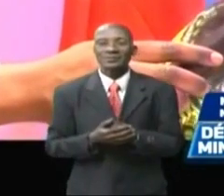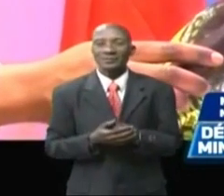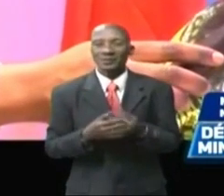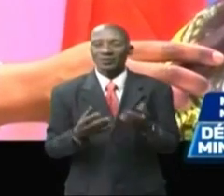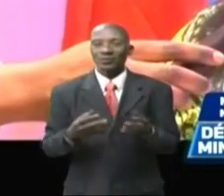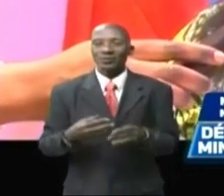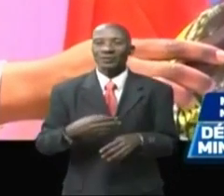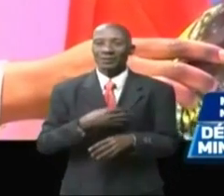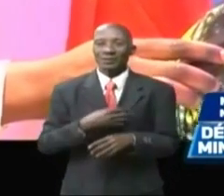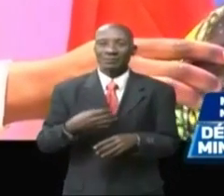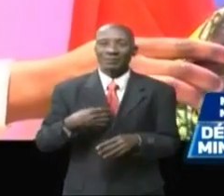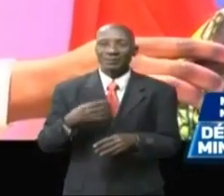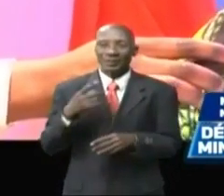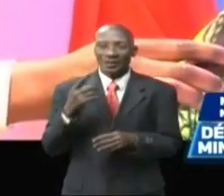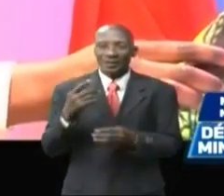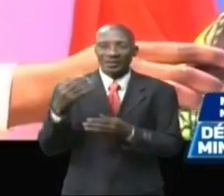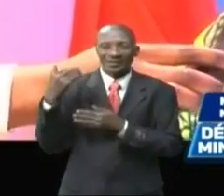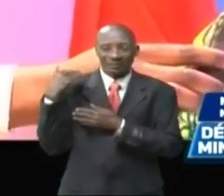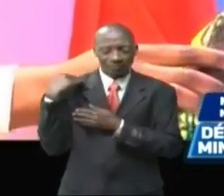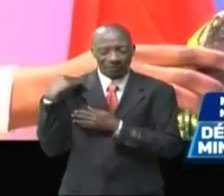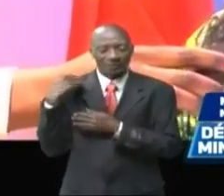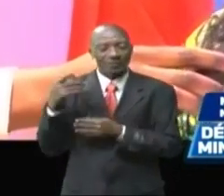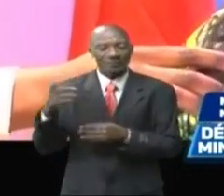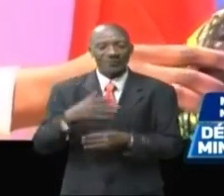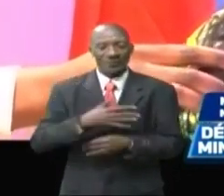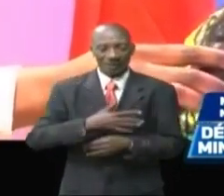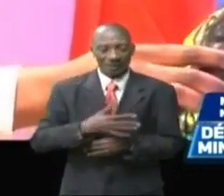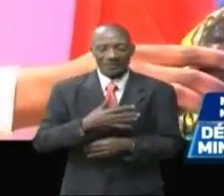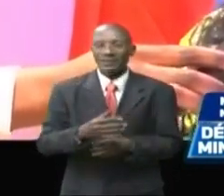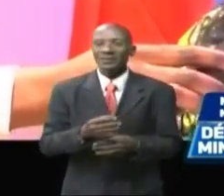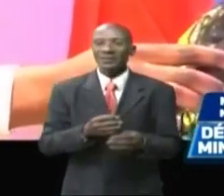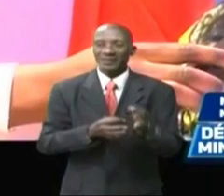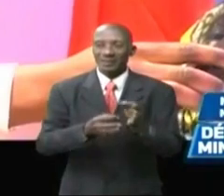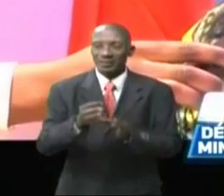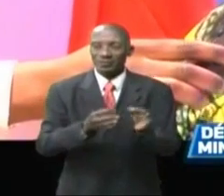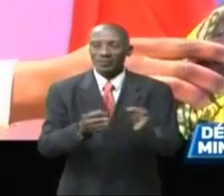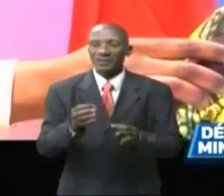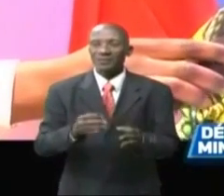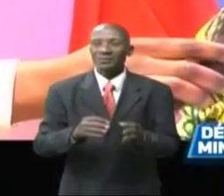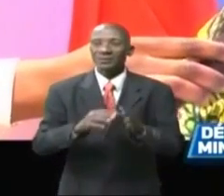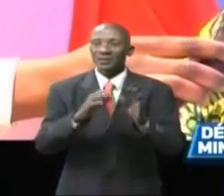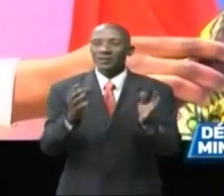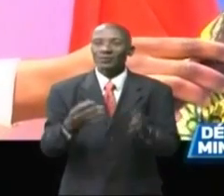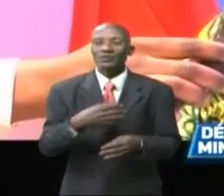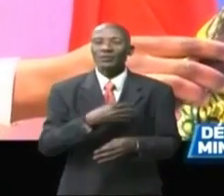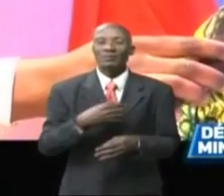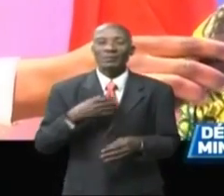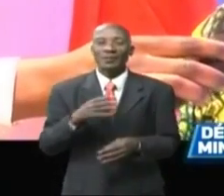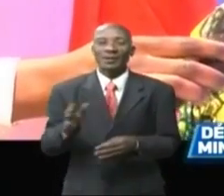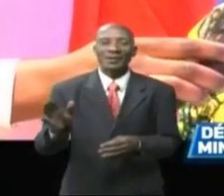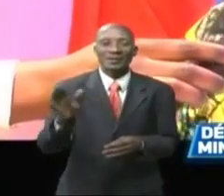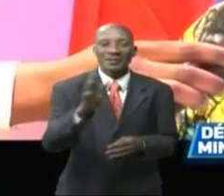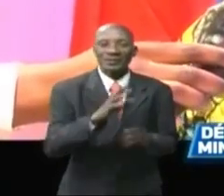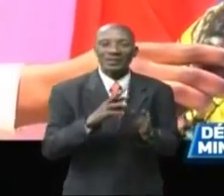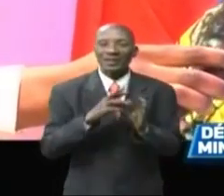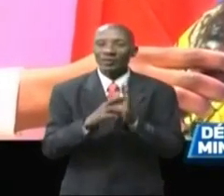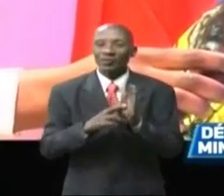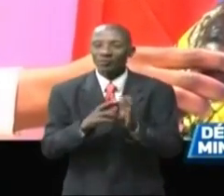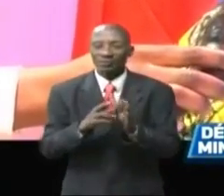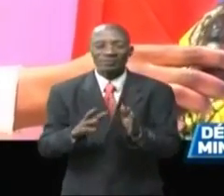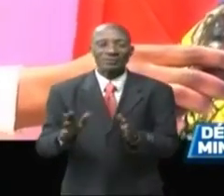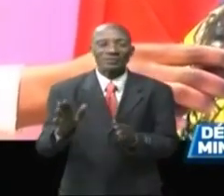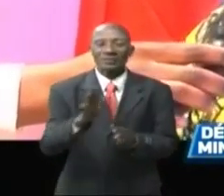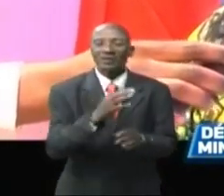de la République, chef de l'État, son Excellence Félix Antoine Tshisekedi